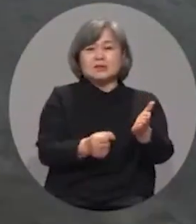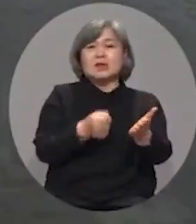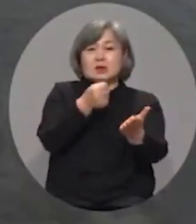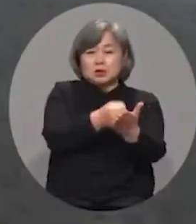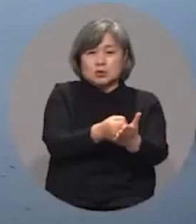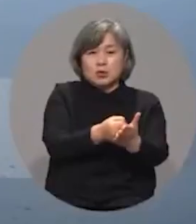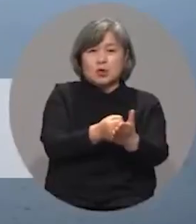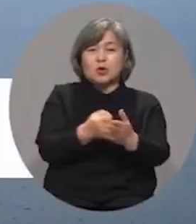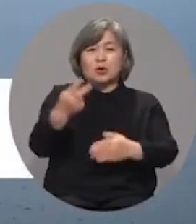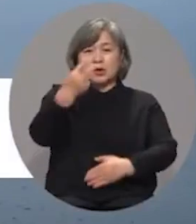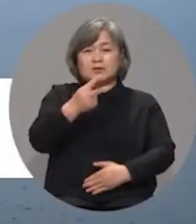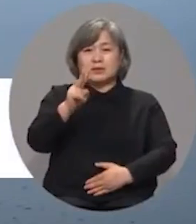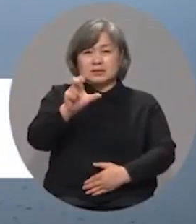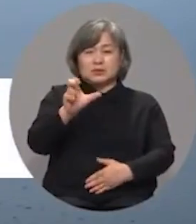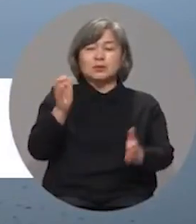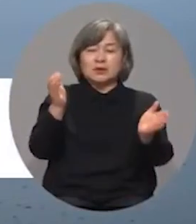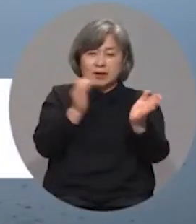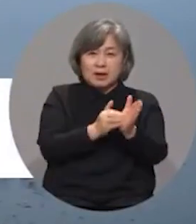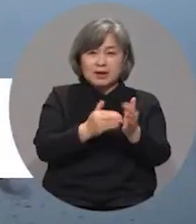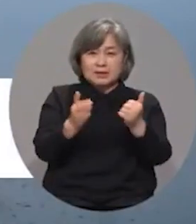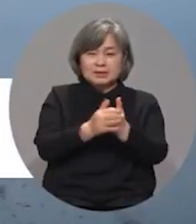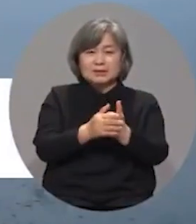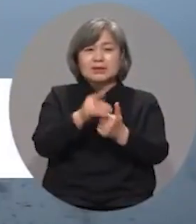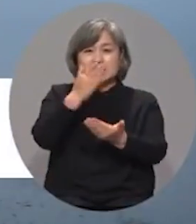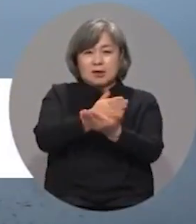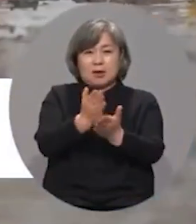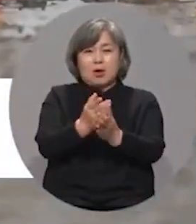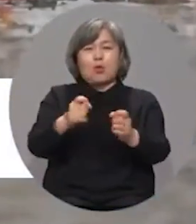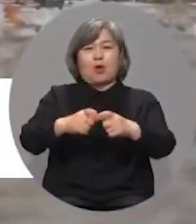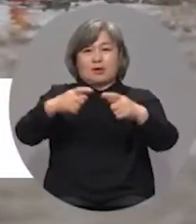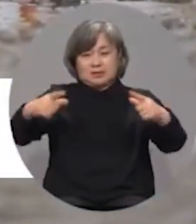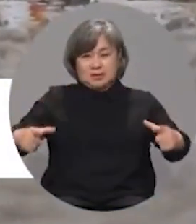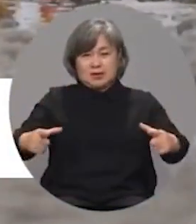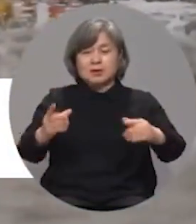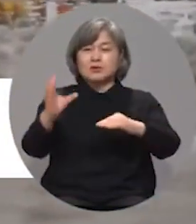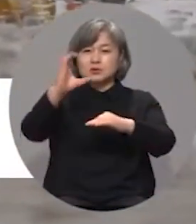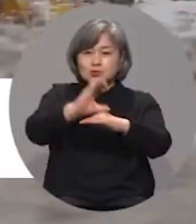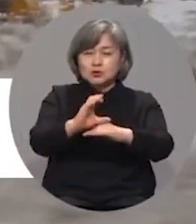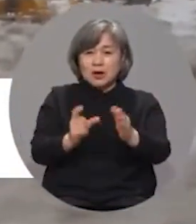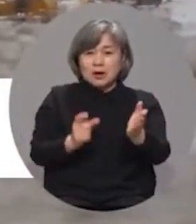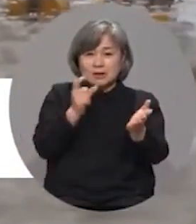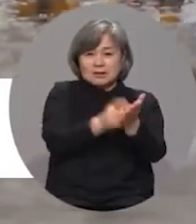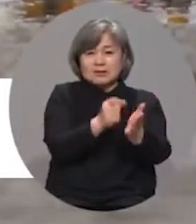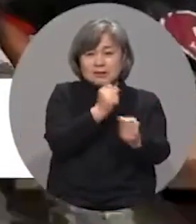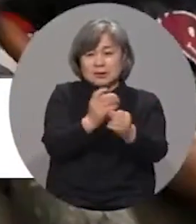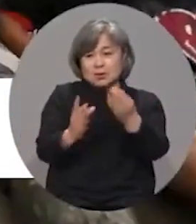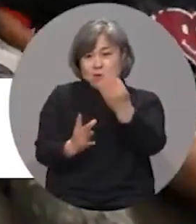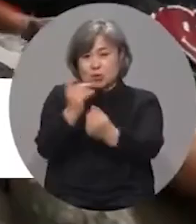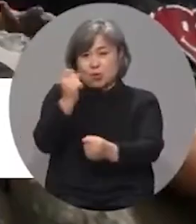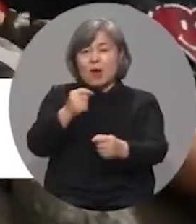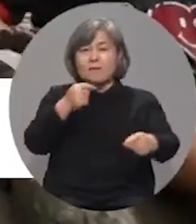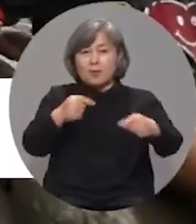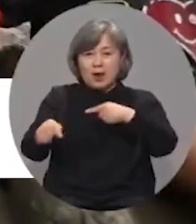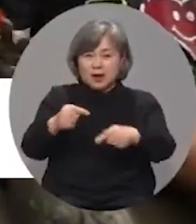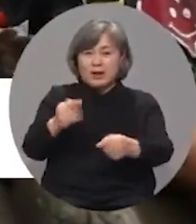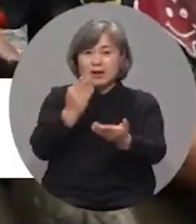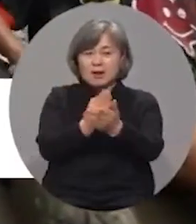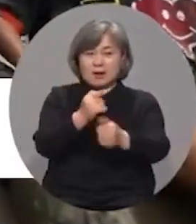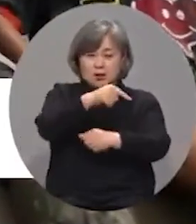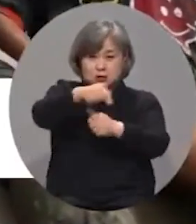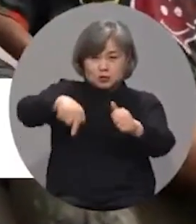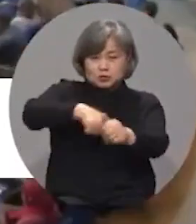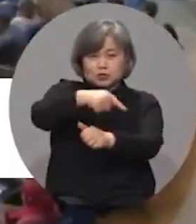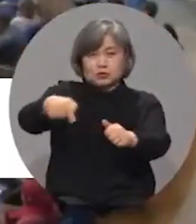오는 2025년까지 유상 구역에 확대와 추가 등재할 갯벌과 에 통합관리 주변 개발 억제 등을